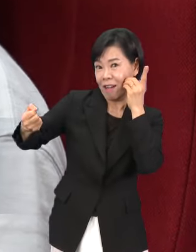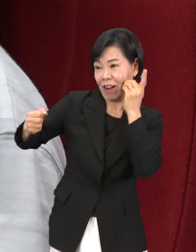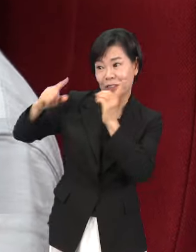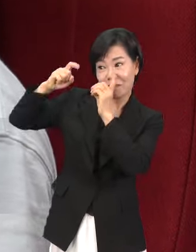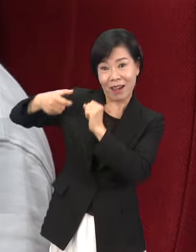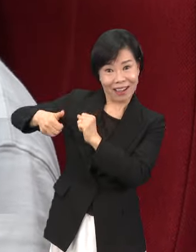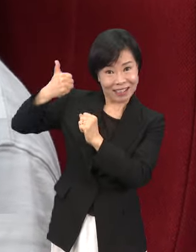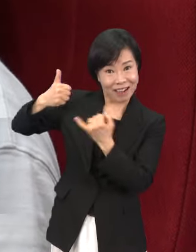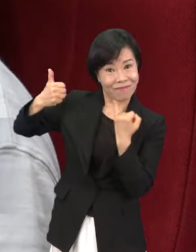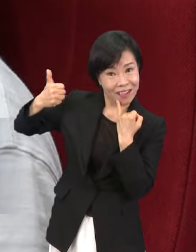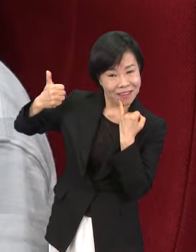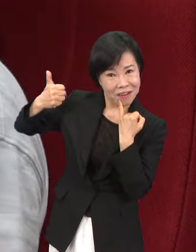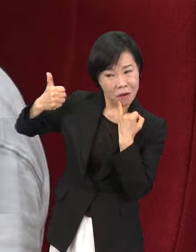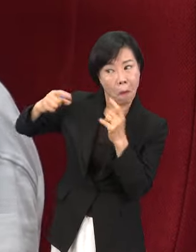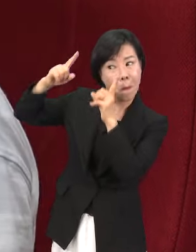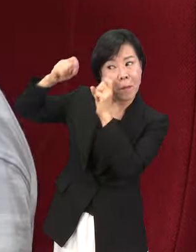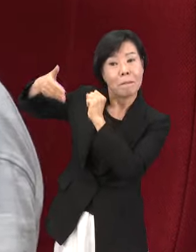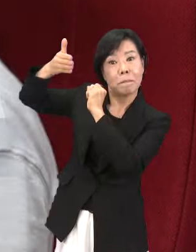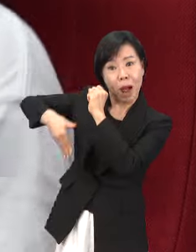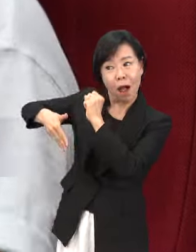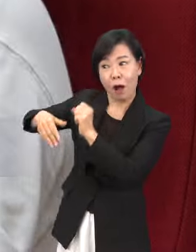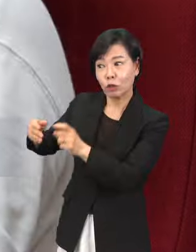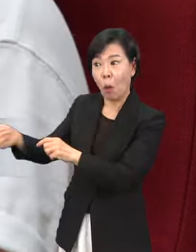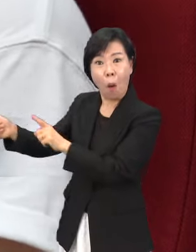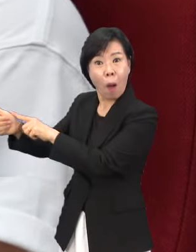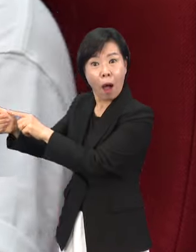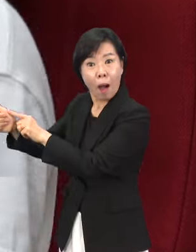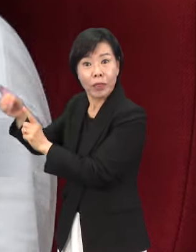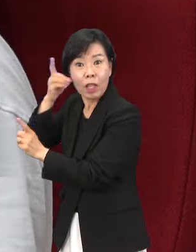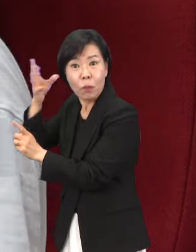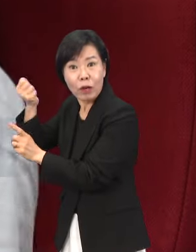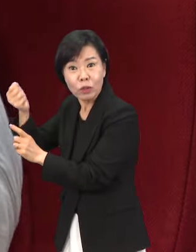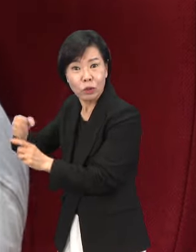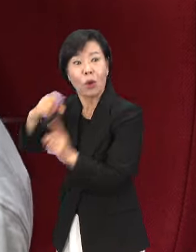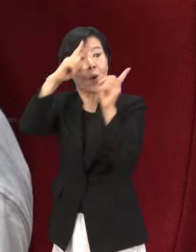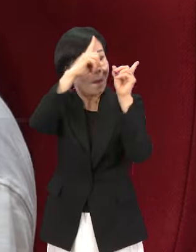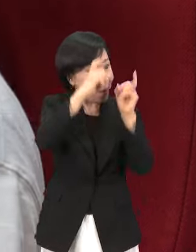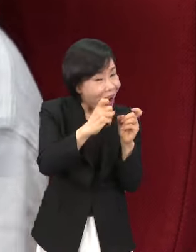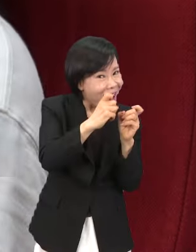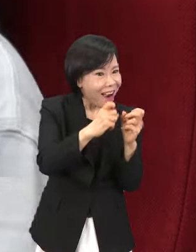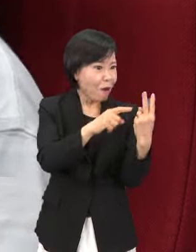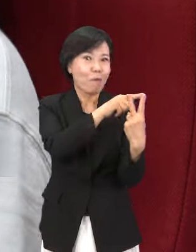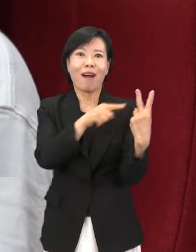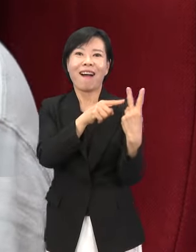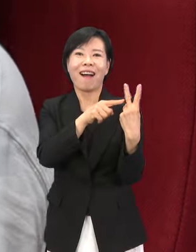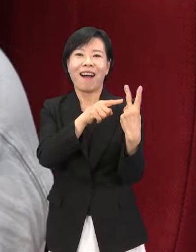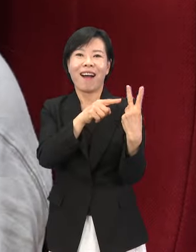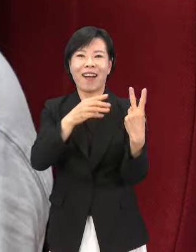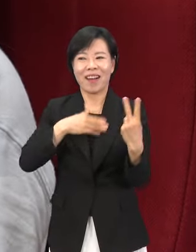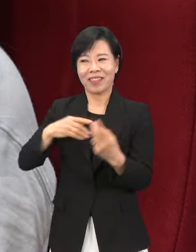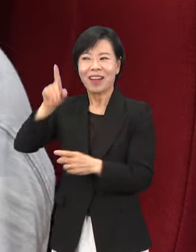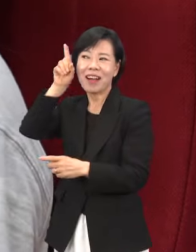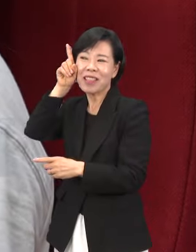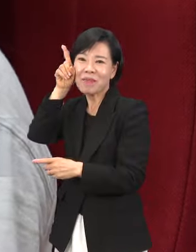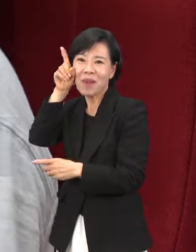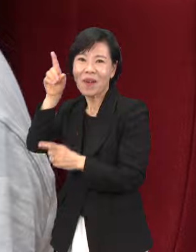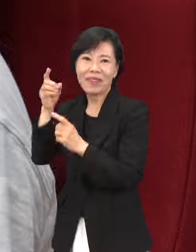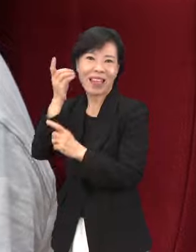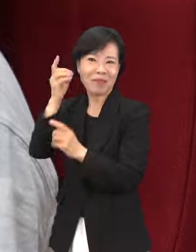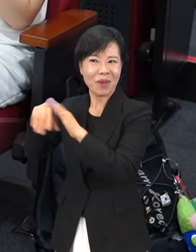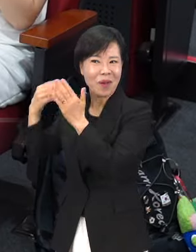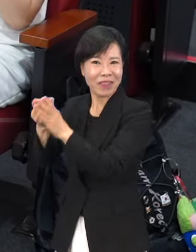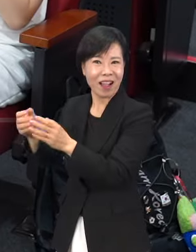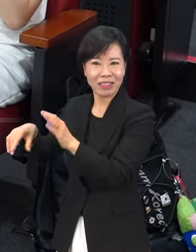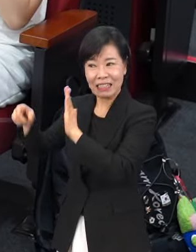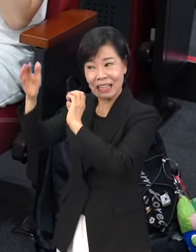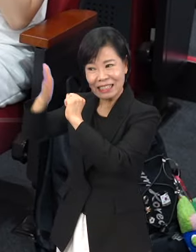가져가서 사진 찍자고 하고 사진 찍고 자기 폰으로도 이렇게 딱 해가지고 사진 찍고 제 이진욱 배우님